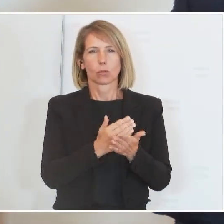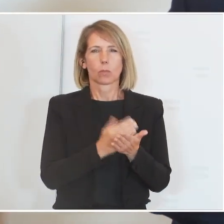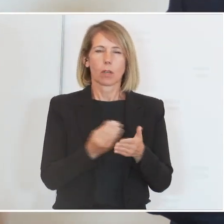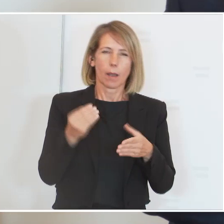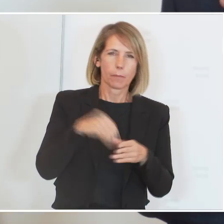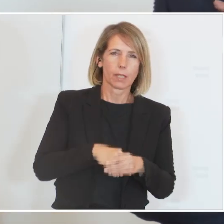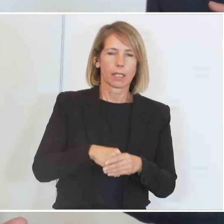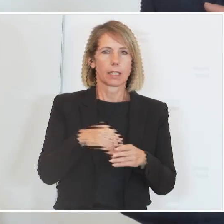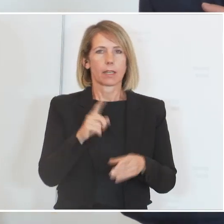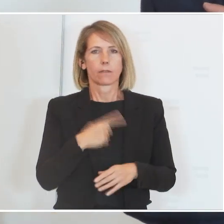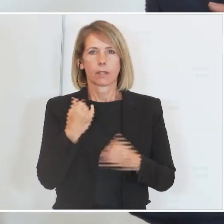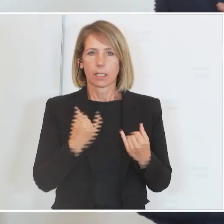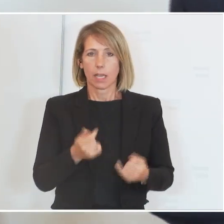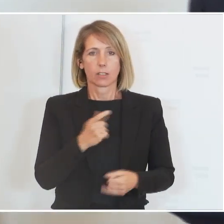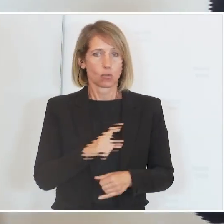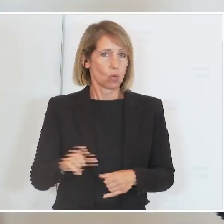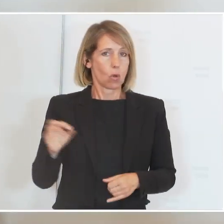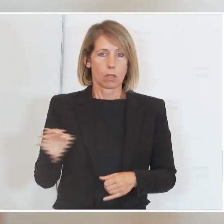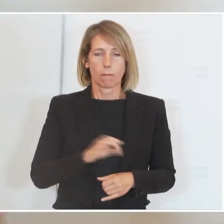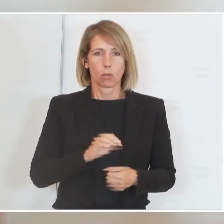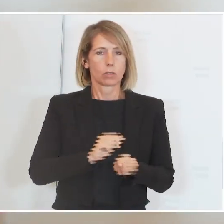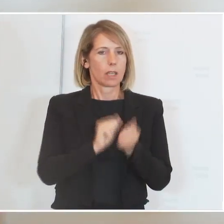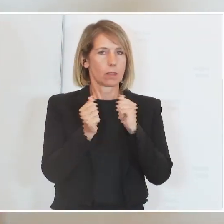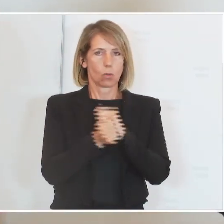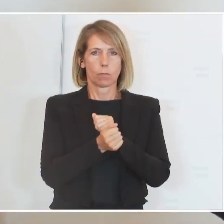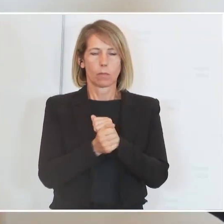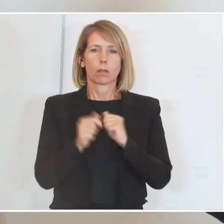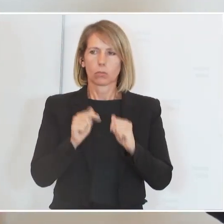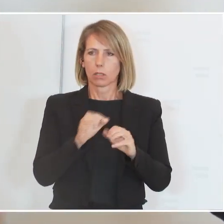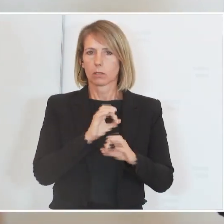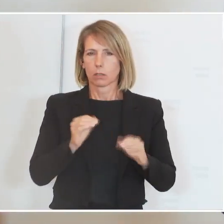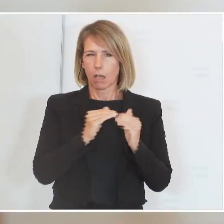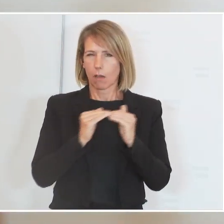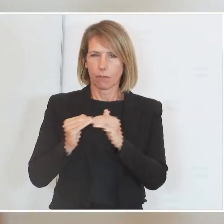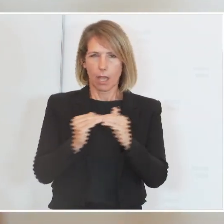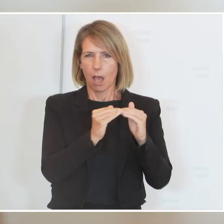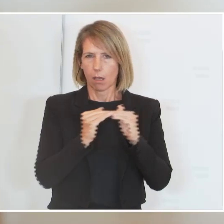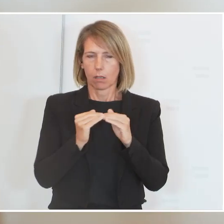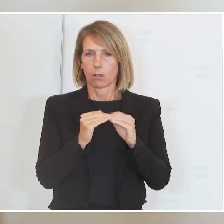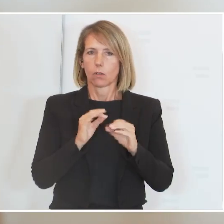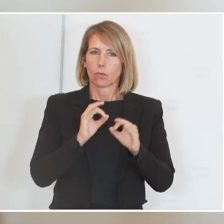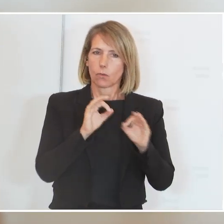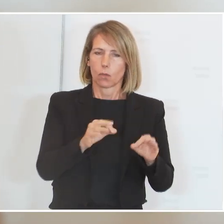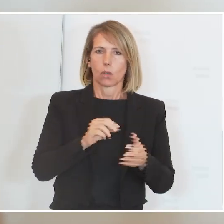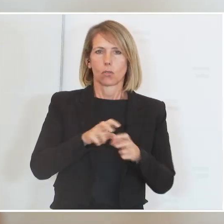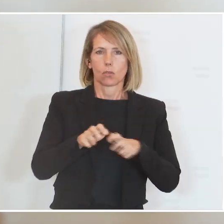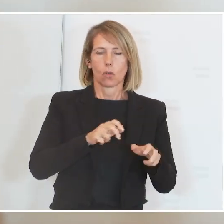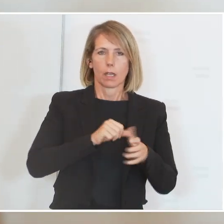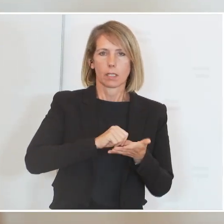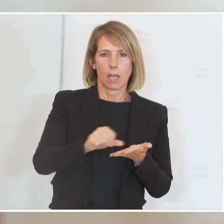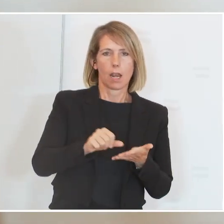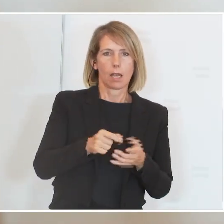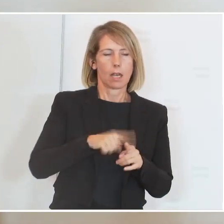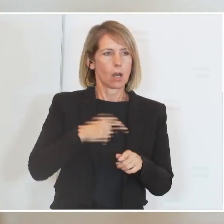um zu 100%. Und das ist schon, glaube ich, ein Akt der Fairness auch gegenüber dem Steuerzahler und der Steuerzahlerin, dass den arbeitenden